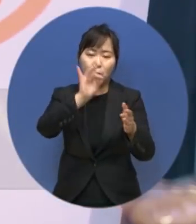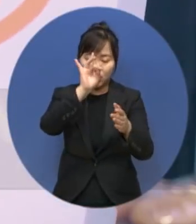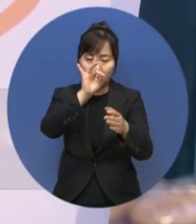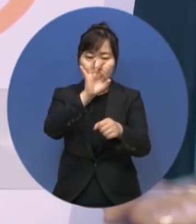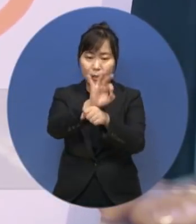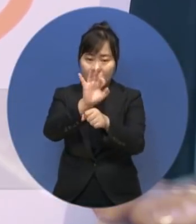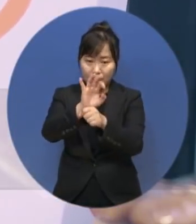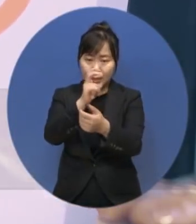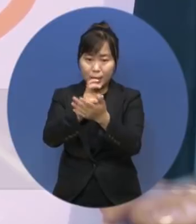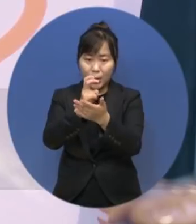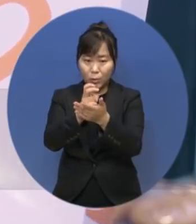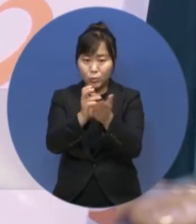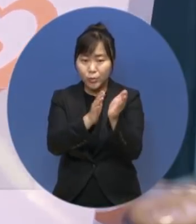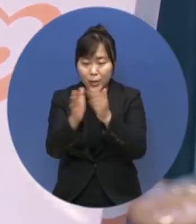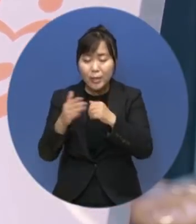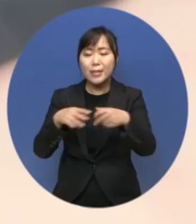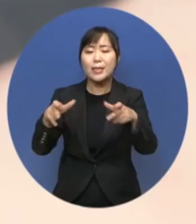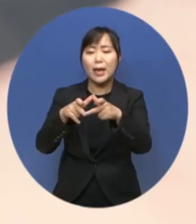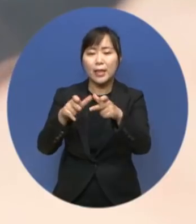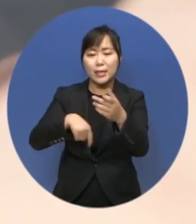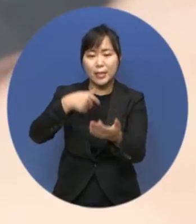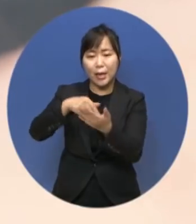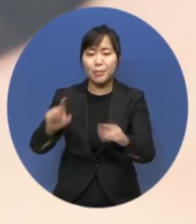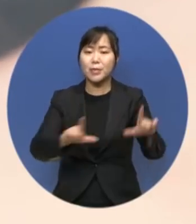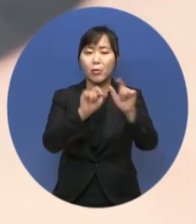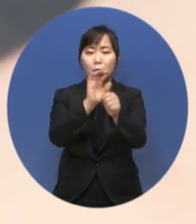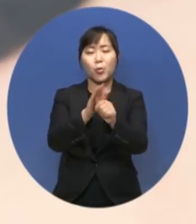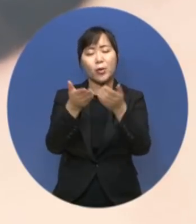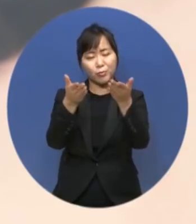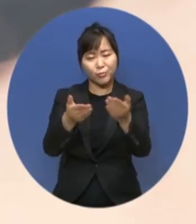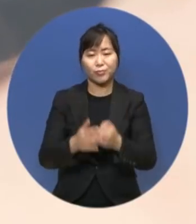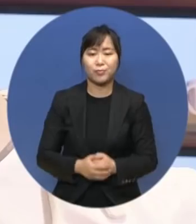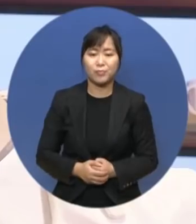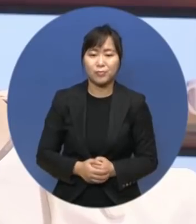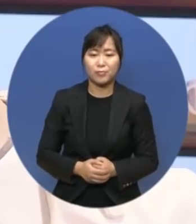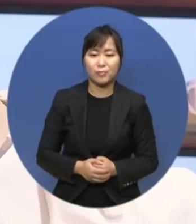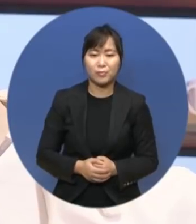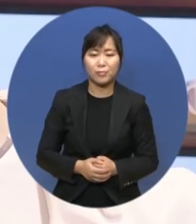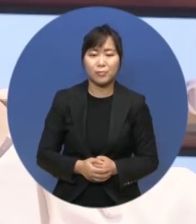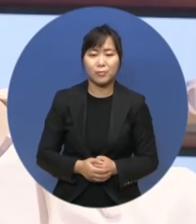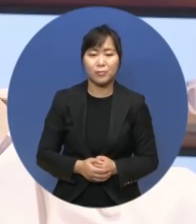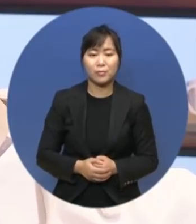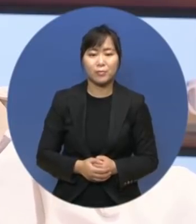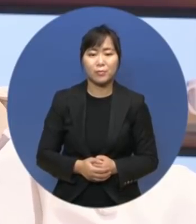제도를 지원하여 장애인들의 자립생활을 돕습니다.